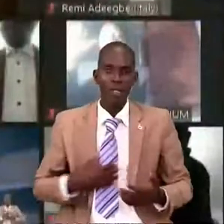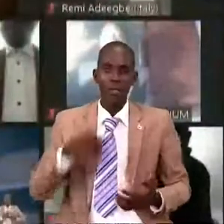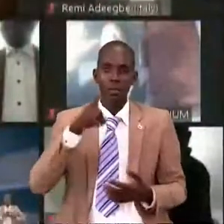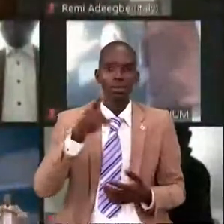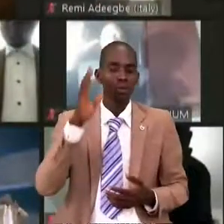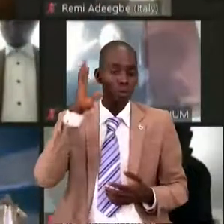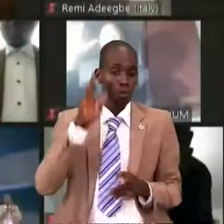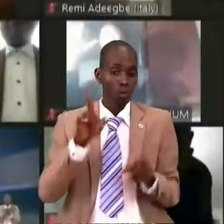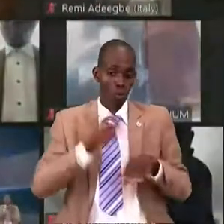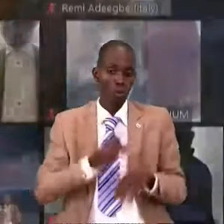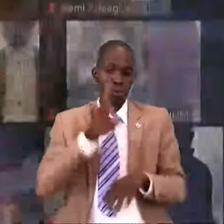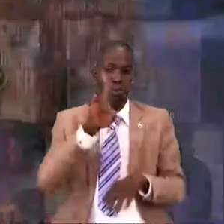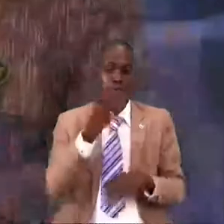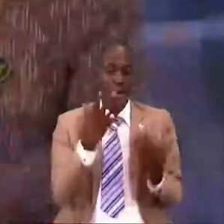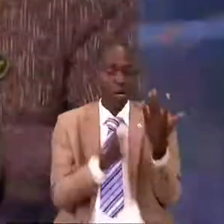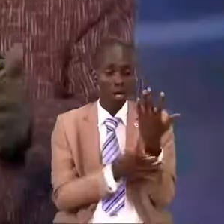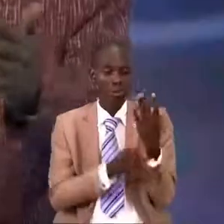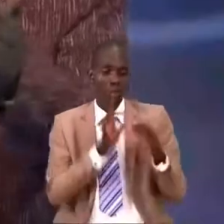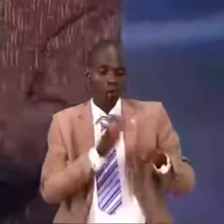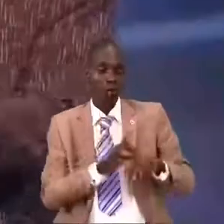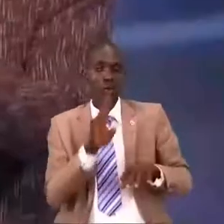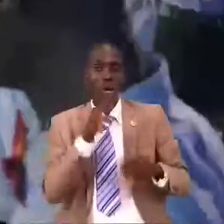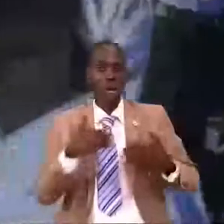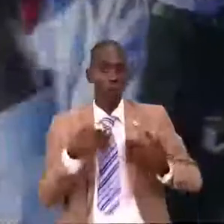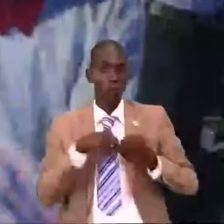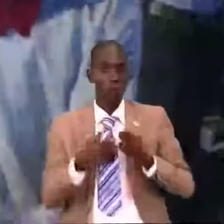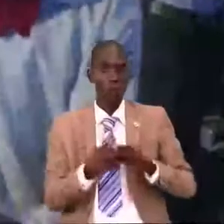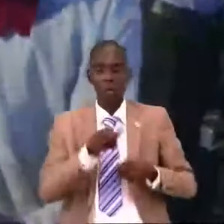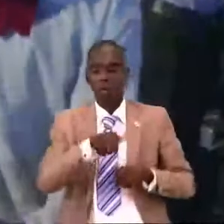soir. Tu accueilles le miracle ce soir.